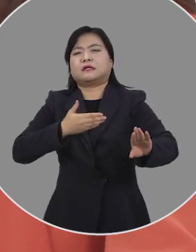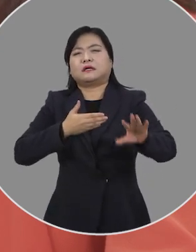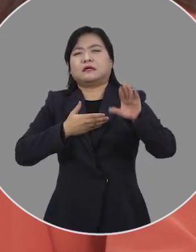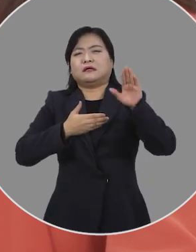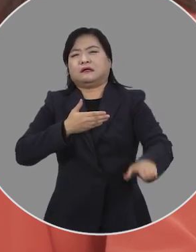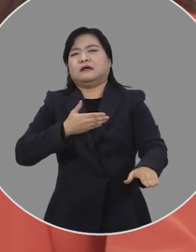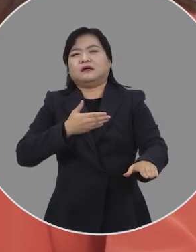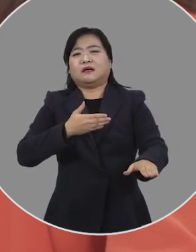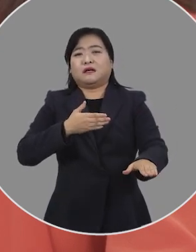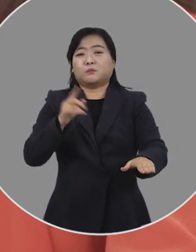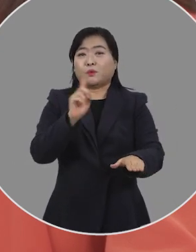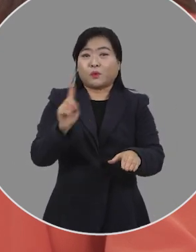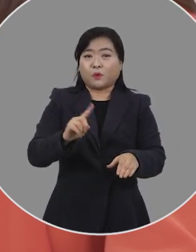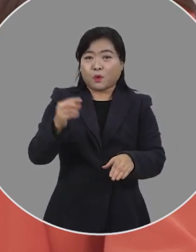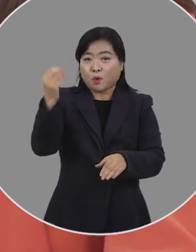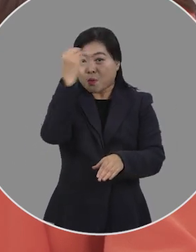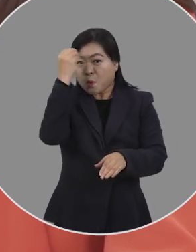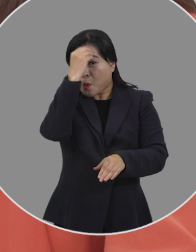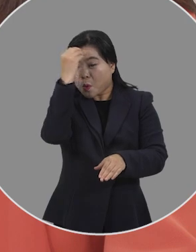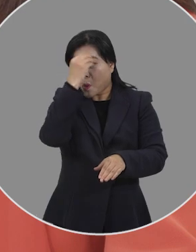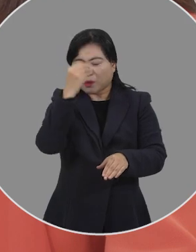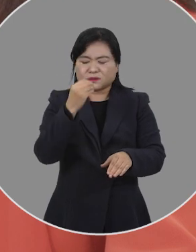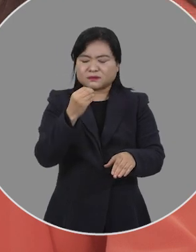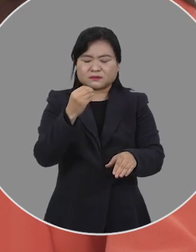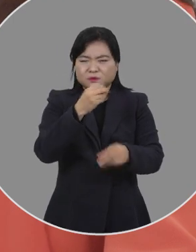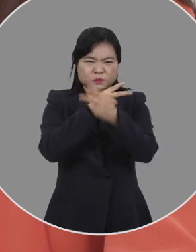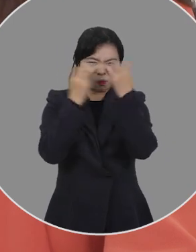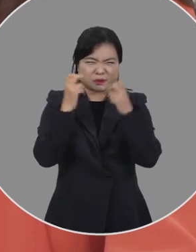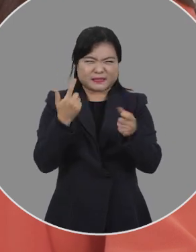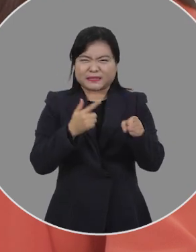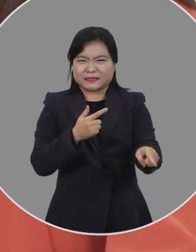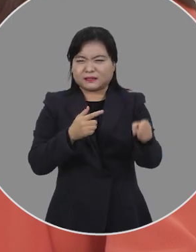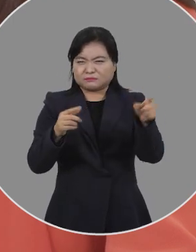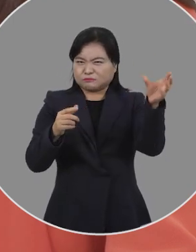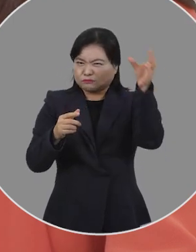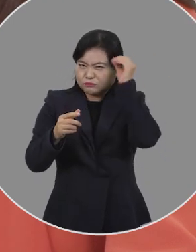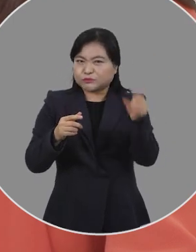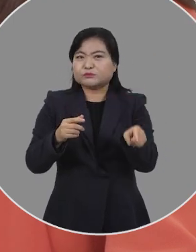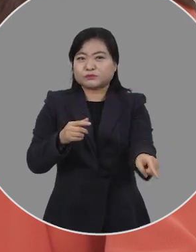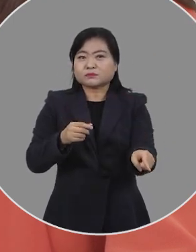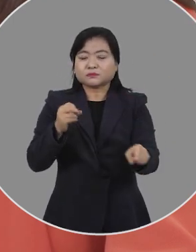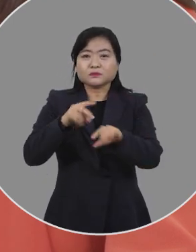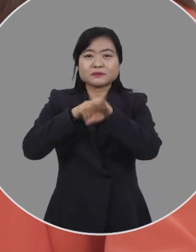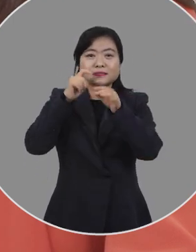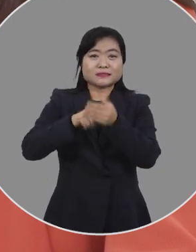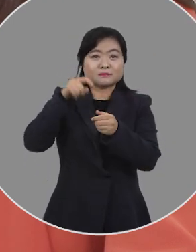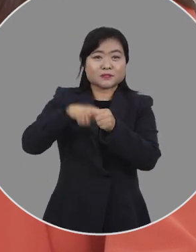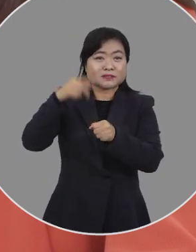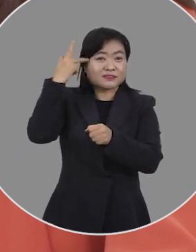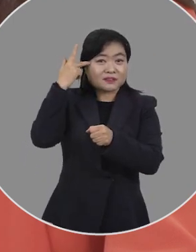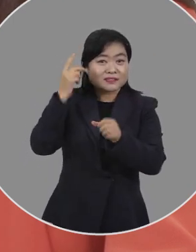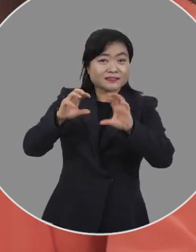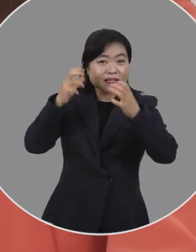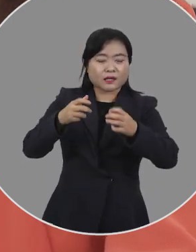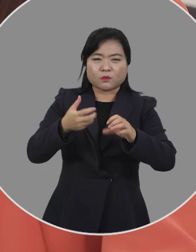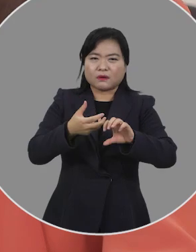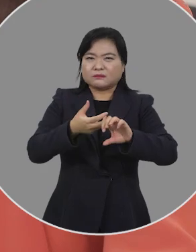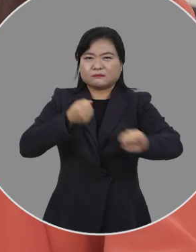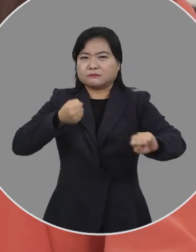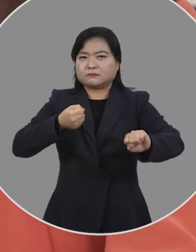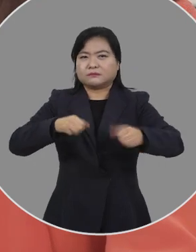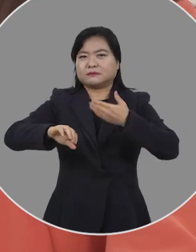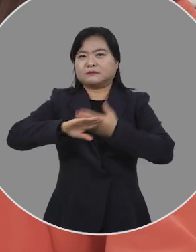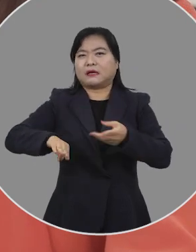집단이다. 아주 고등한 예를 들면은 인지 기능을 가지고 있지 못하거나 우리와 같은 어떤 심리적인 정신 세계를 가지고 있지 못하기